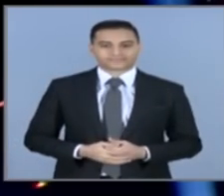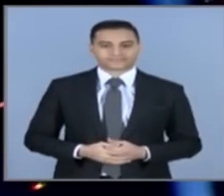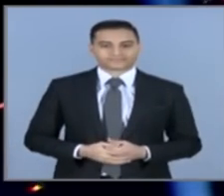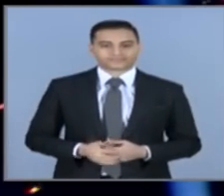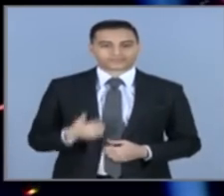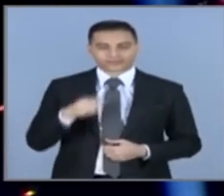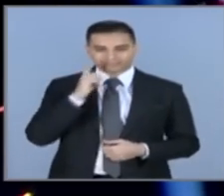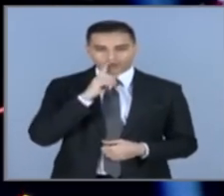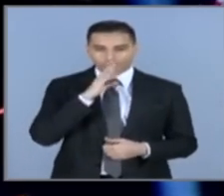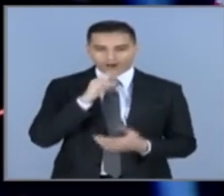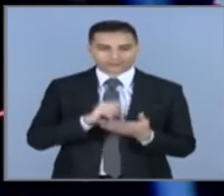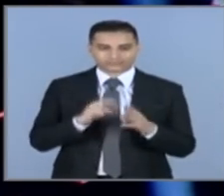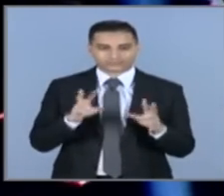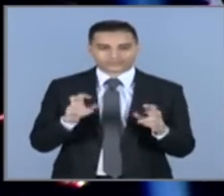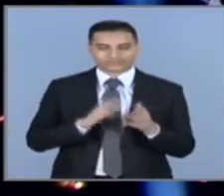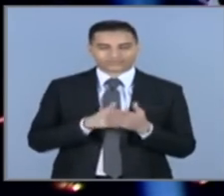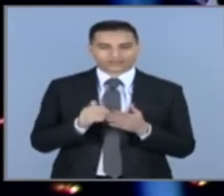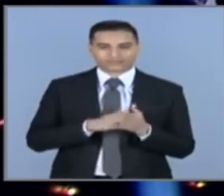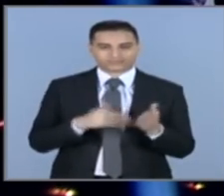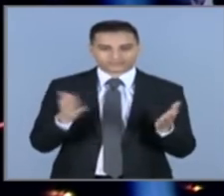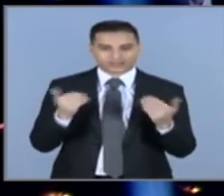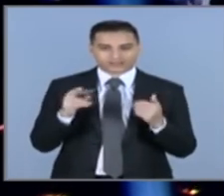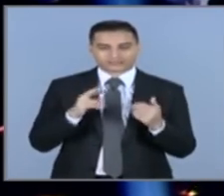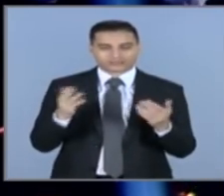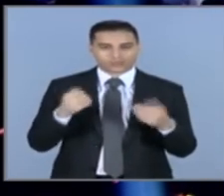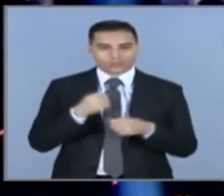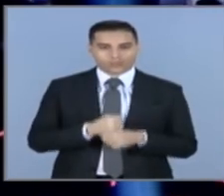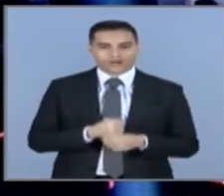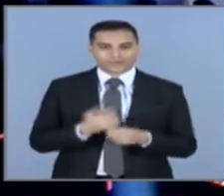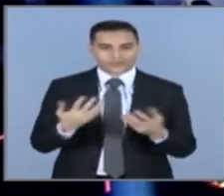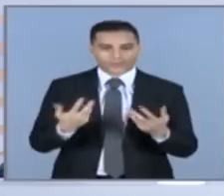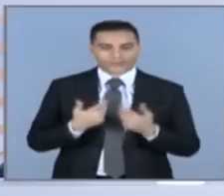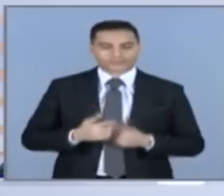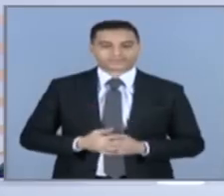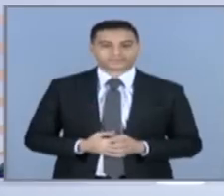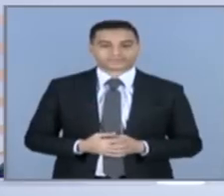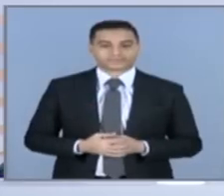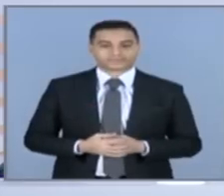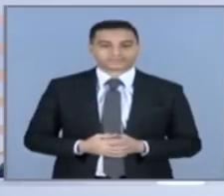أنا مش عايز منك ورقة وقلم خالص، انا عايزكم تيجوا جنبي عشان انتوا هتحكولي.